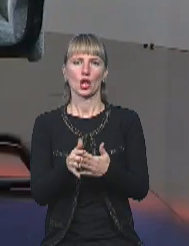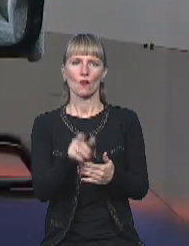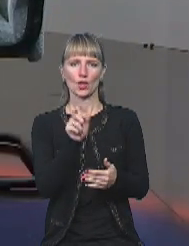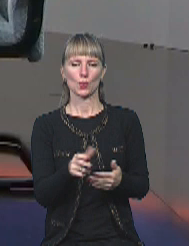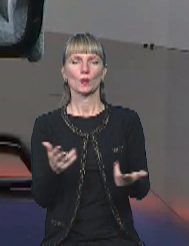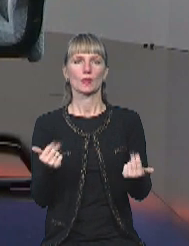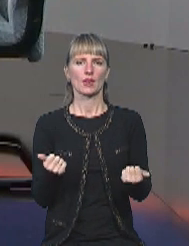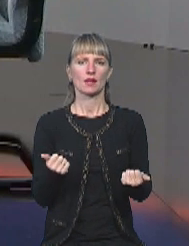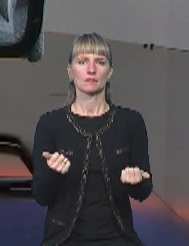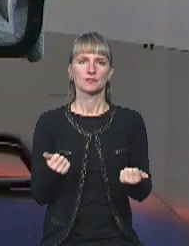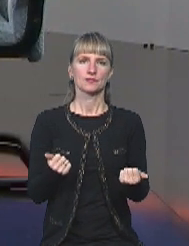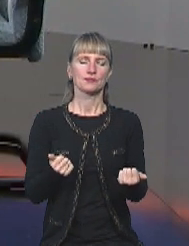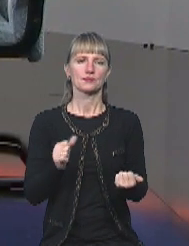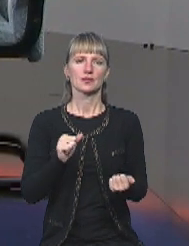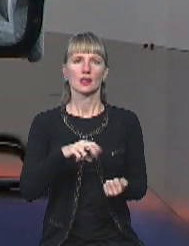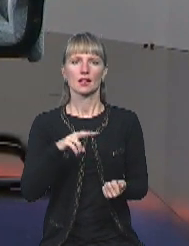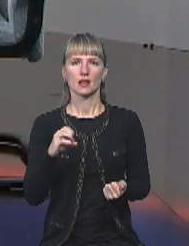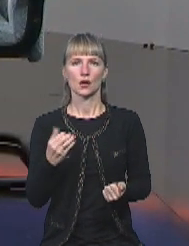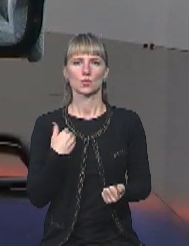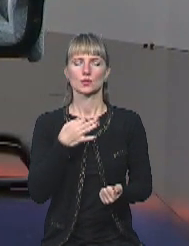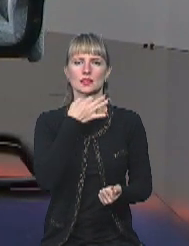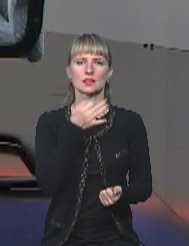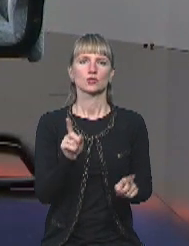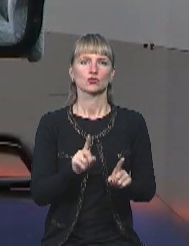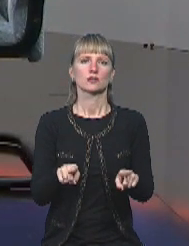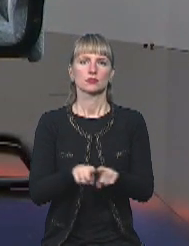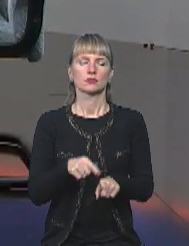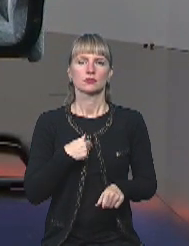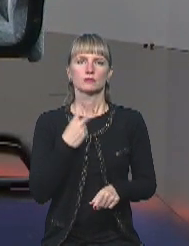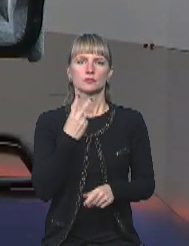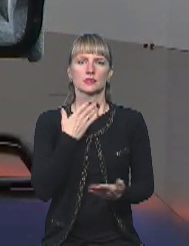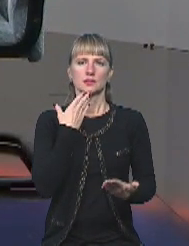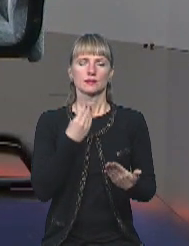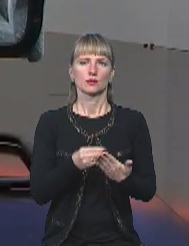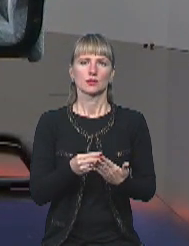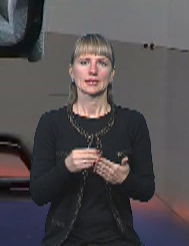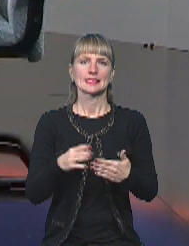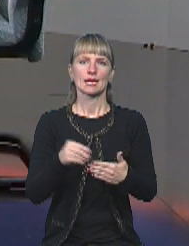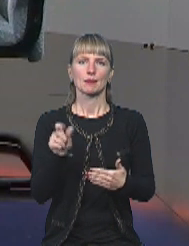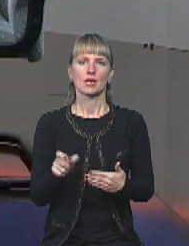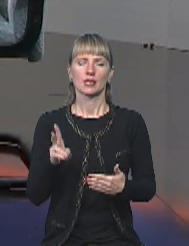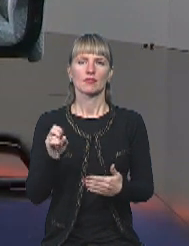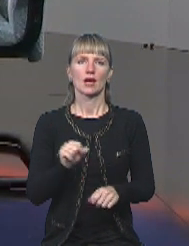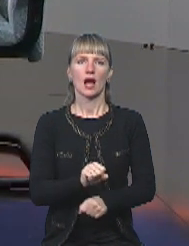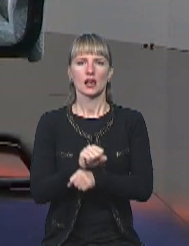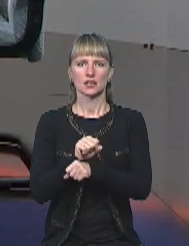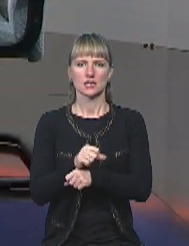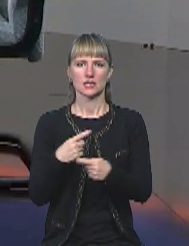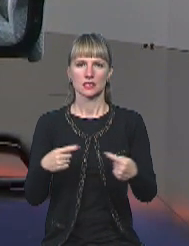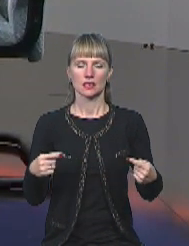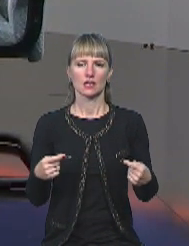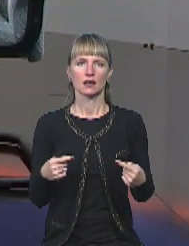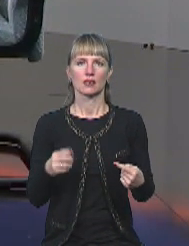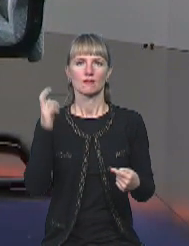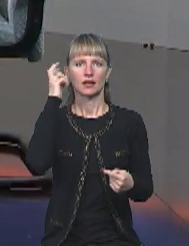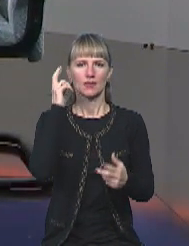Так, так, угу. Так, безумовно. Але хочу сказати, що так, я бачила своїх земляків на акціях і в Києві,